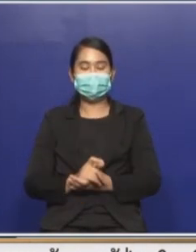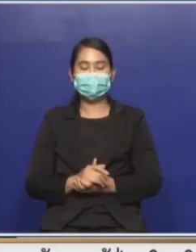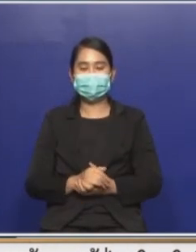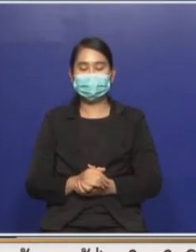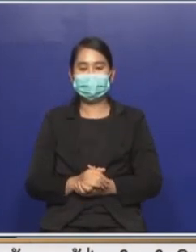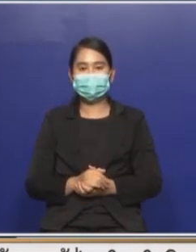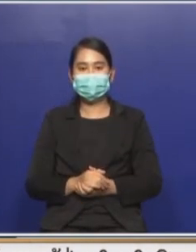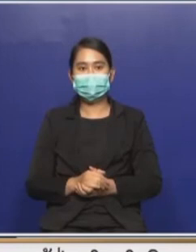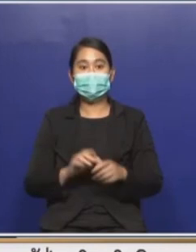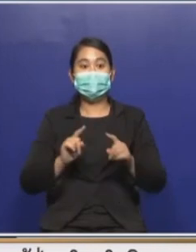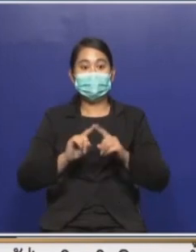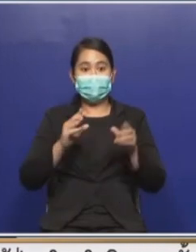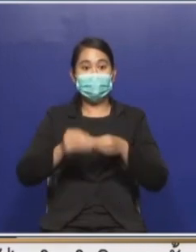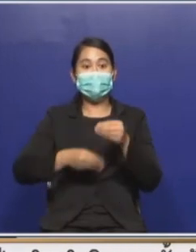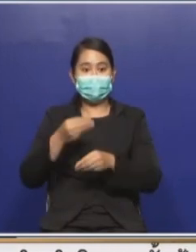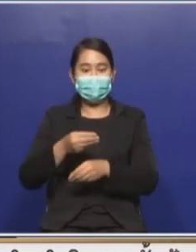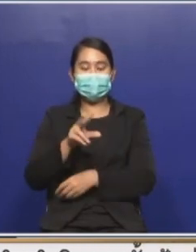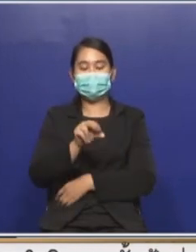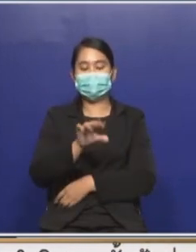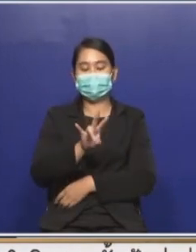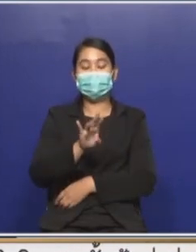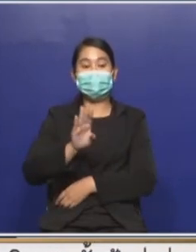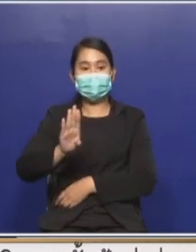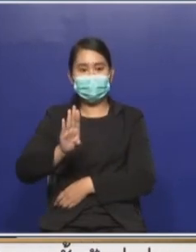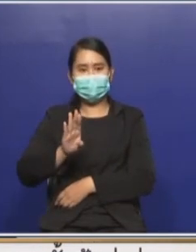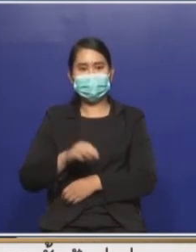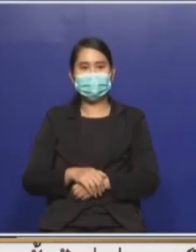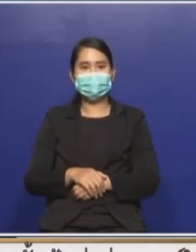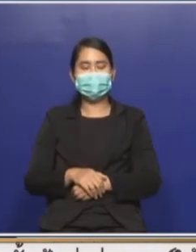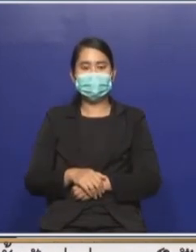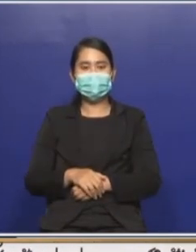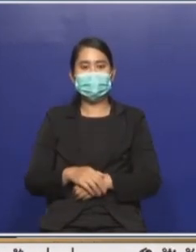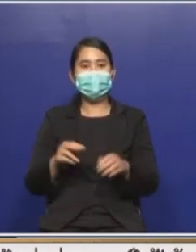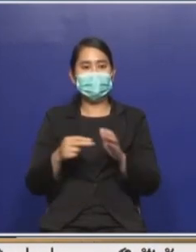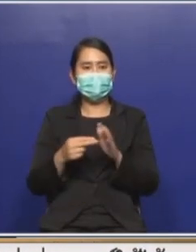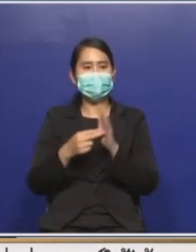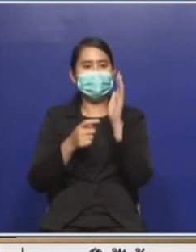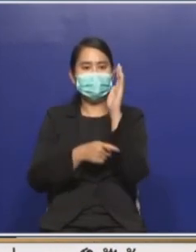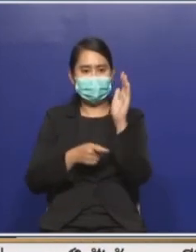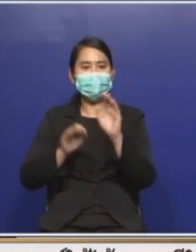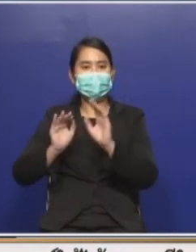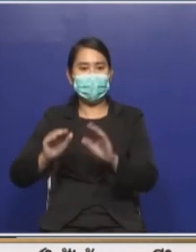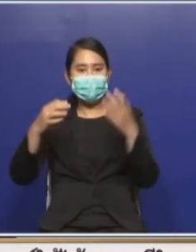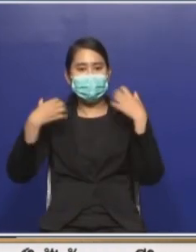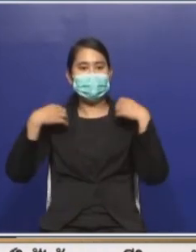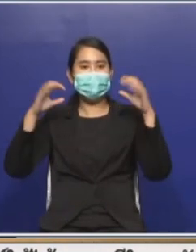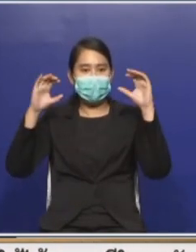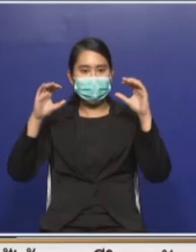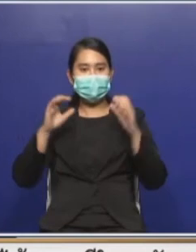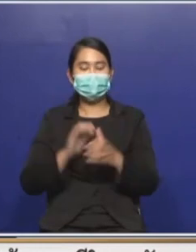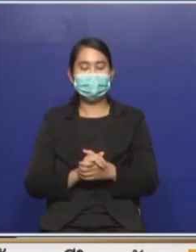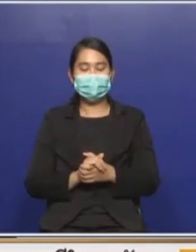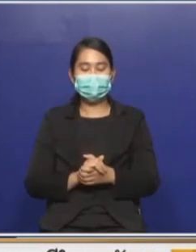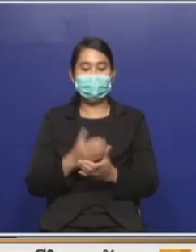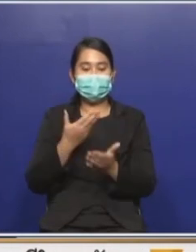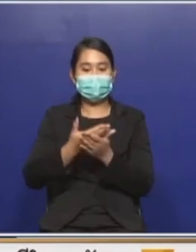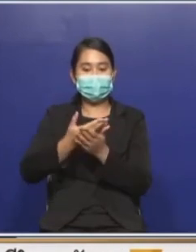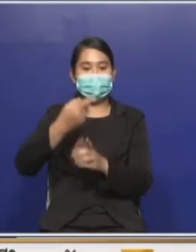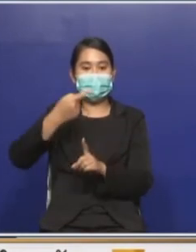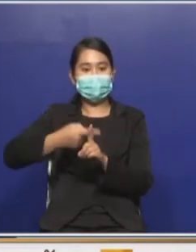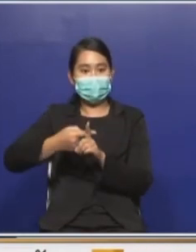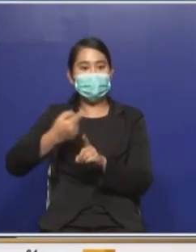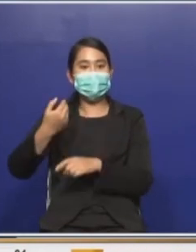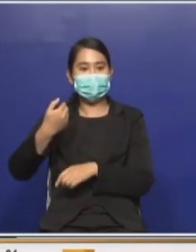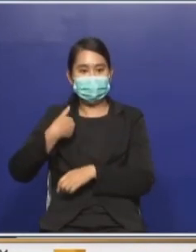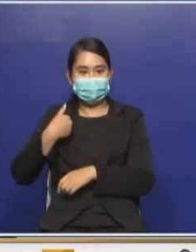46 บาทแต่ท่านขายไป37 บาทยางอยู่ในโกดังของรัฐบาลเช่าโกดังอยู่มีประกัน